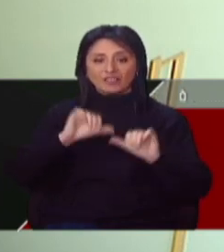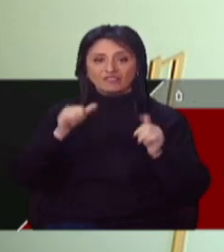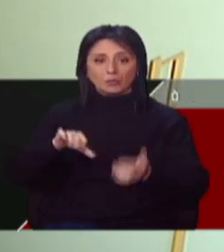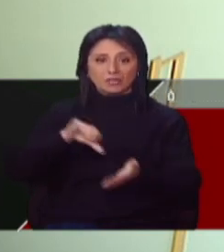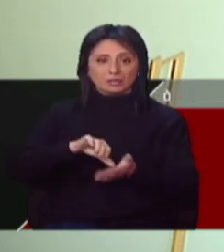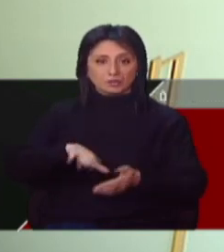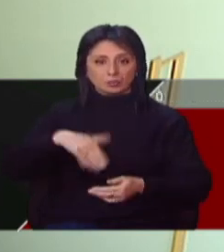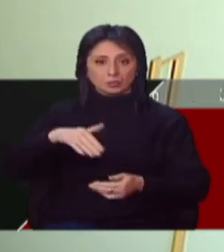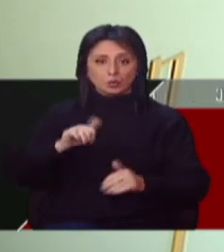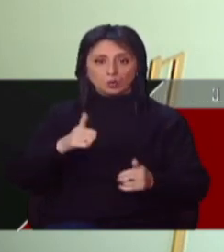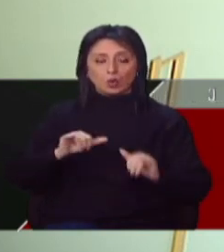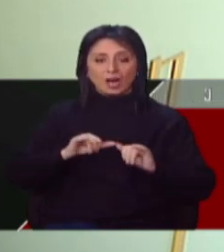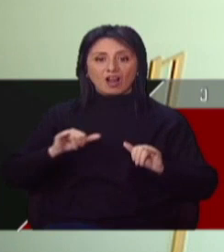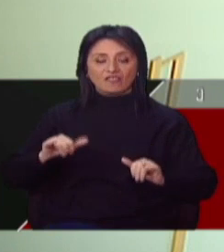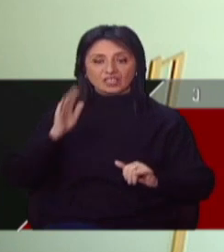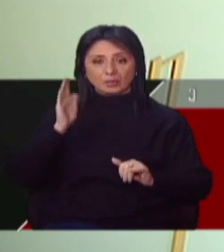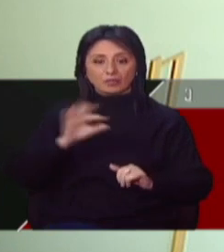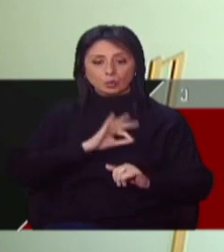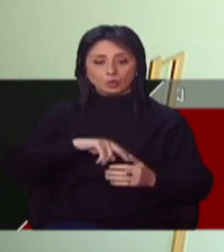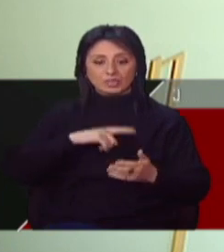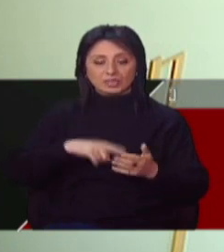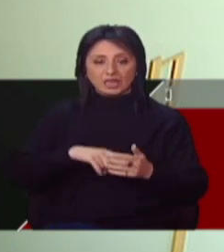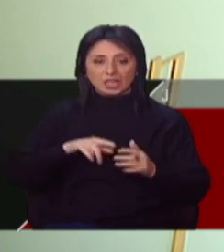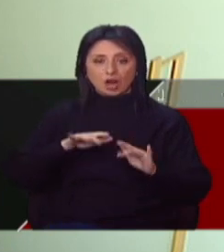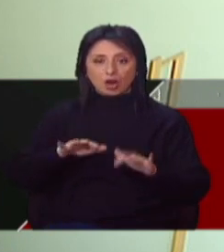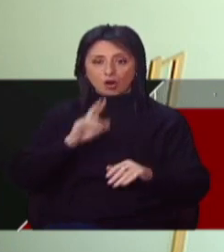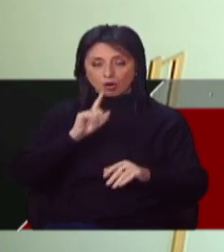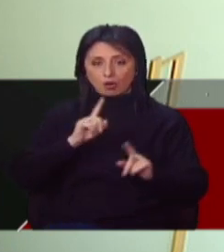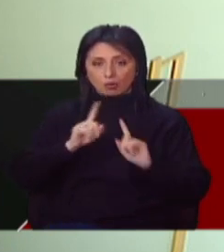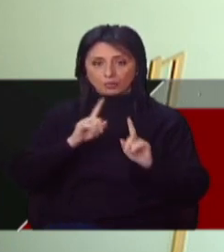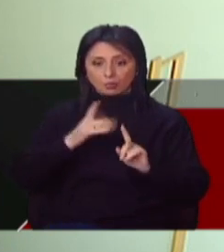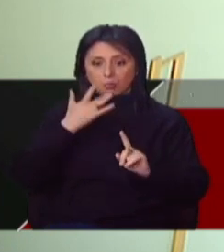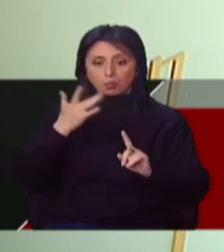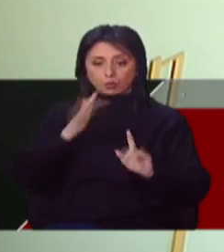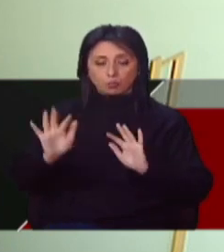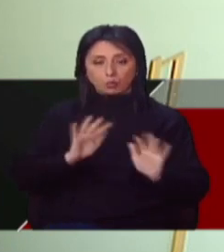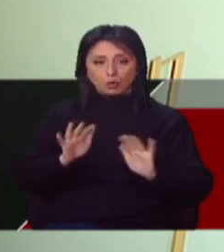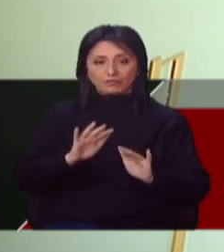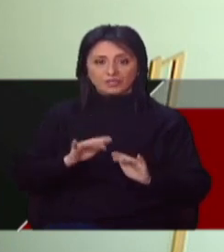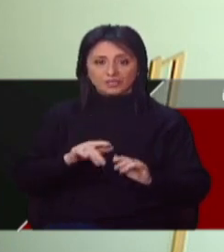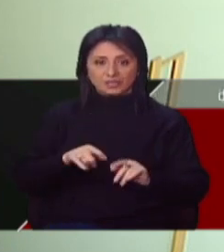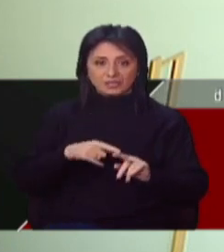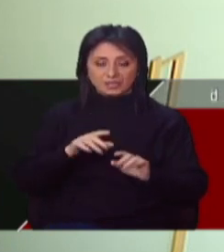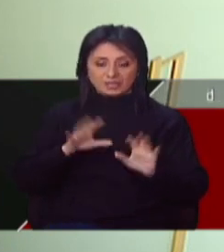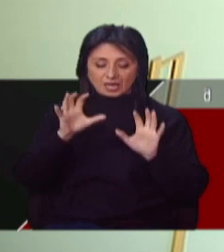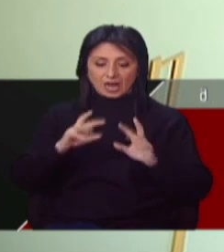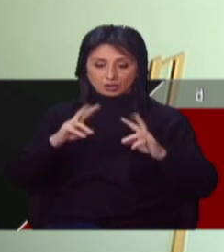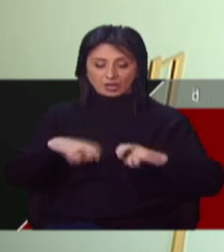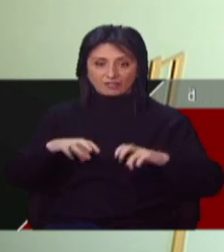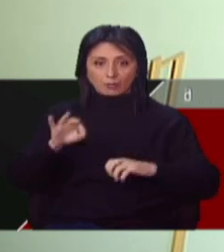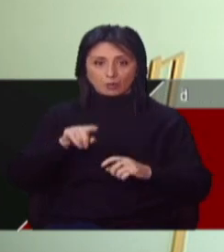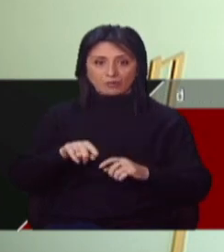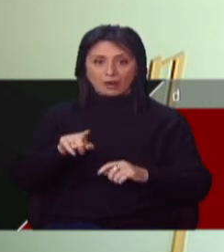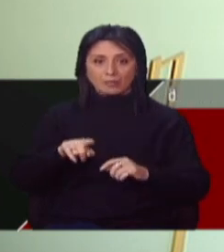არ მონაწილეობენ. Როგორ განვითარდება იურიდიულ საქმეთა კომიტეტის ხდომაზე უკვე პოლიტიკური პროცესები საკანონმდებლო ცვლილების განხილვასთან